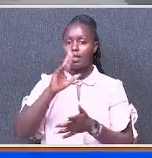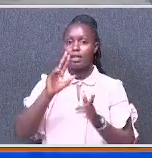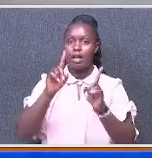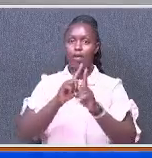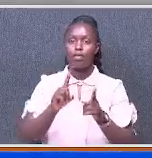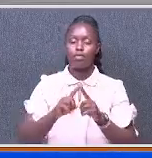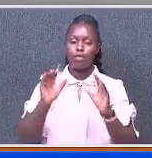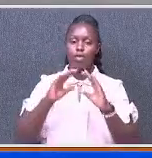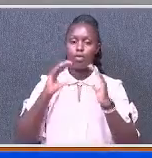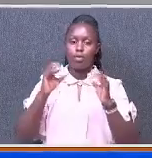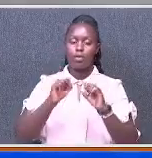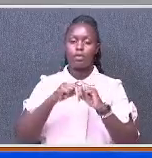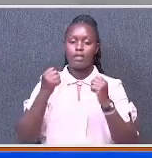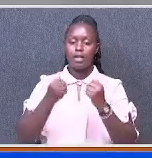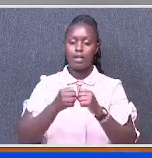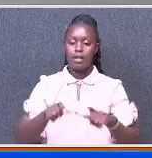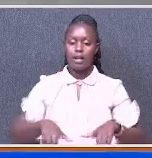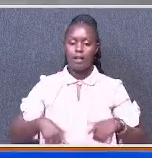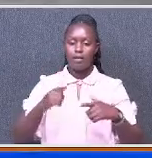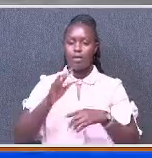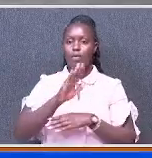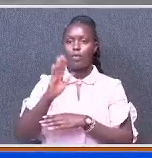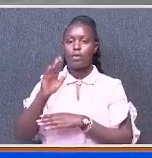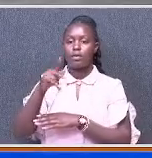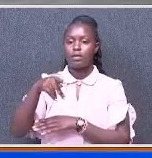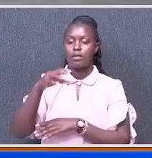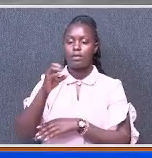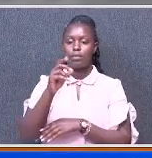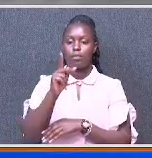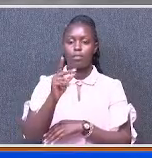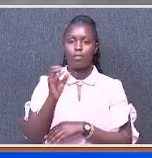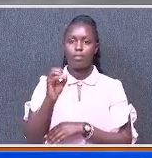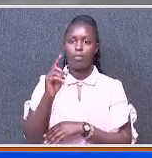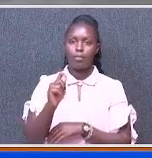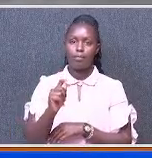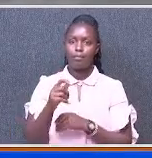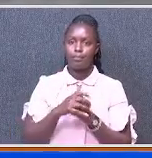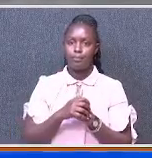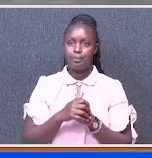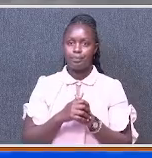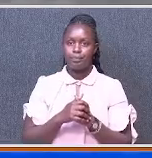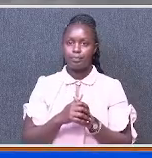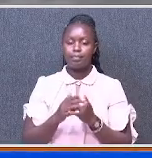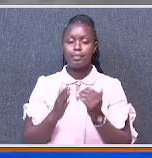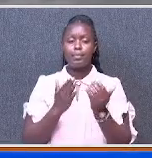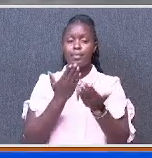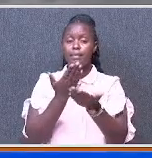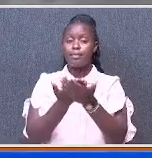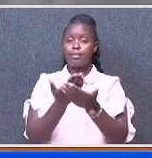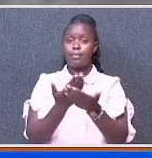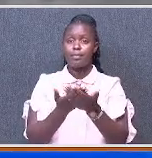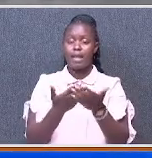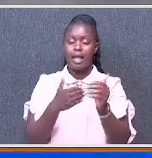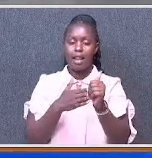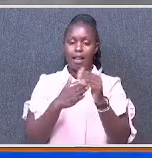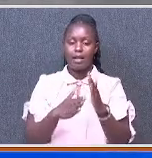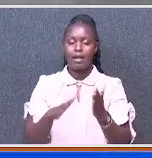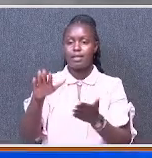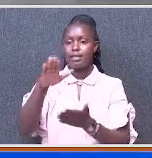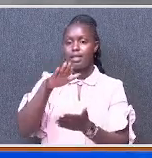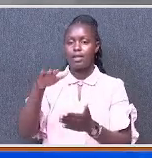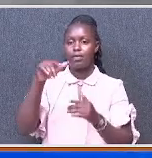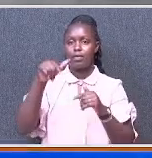wider society living in West Pokot County. Ombi langu ni kwa viongozi wa eneo hii ya